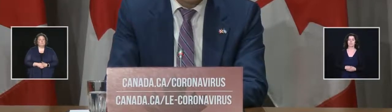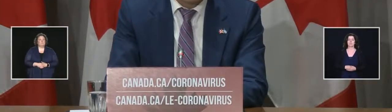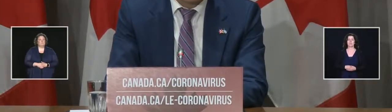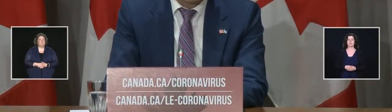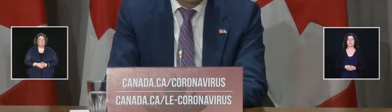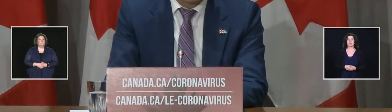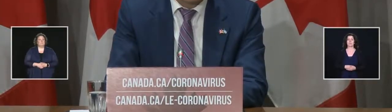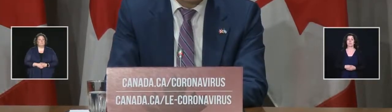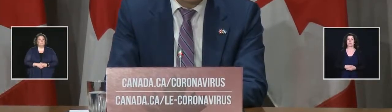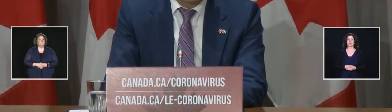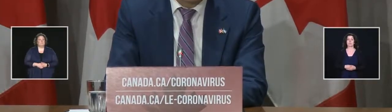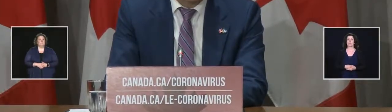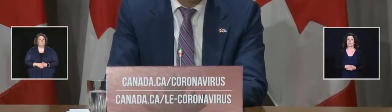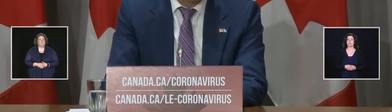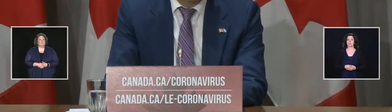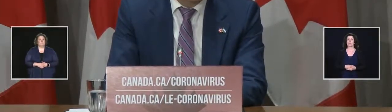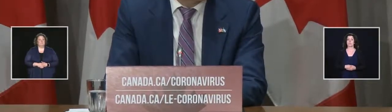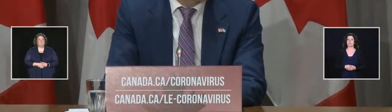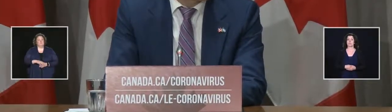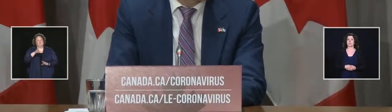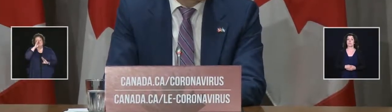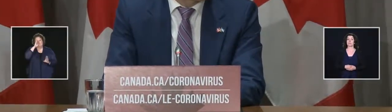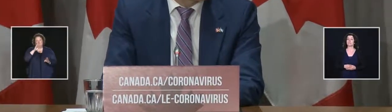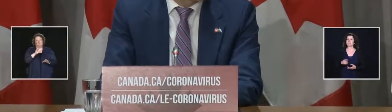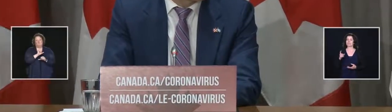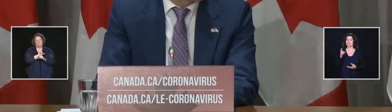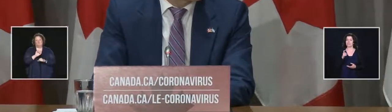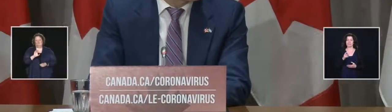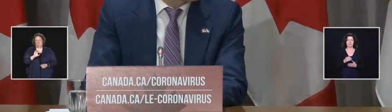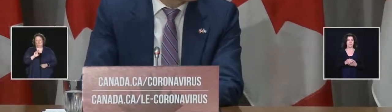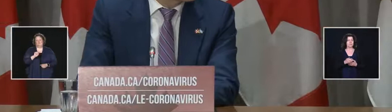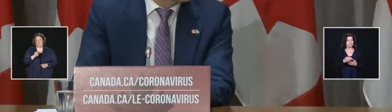Hi, Ministers. Molly Thomas, CTV National News. I want to ask about